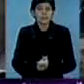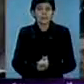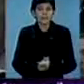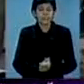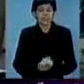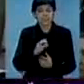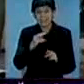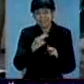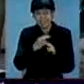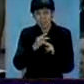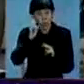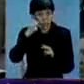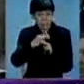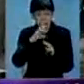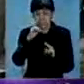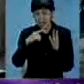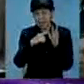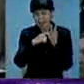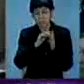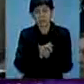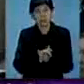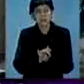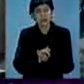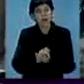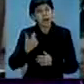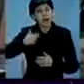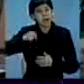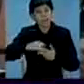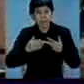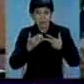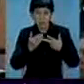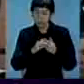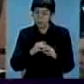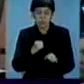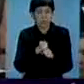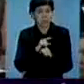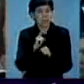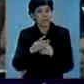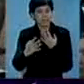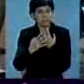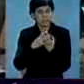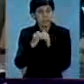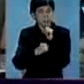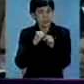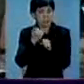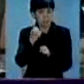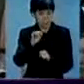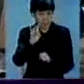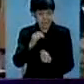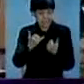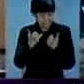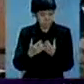พดาตอบิโดถูกศาลชั้นต้นสั่งจำคุก18ปีบัดนี้ถูก